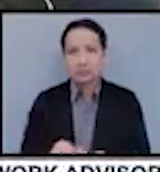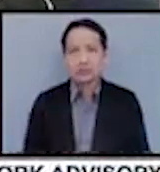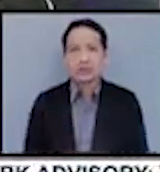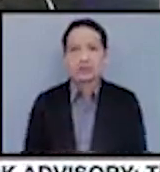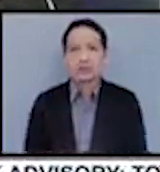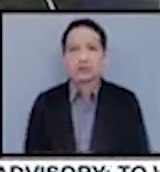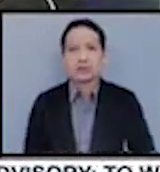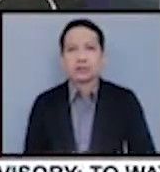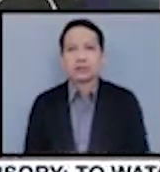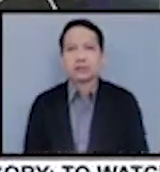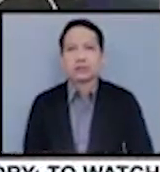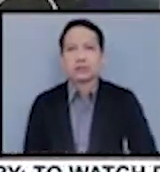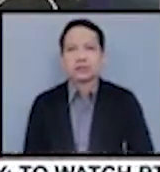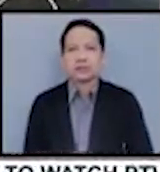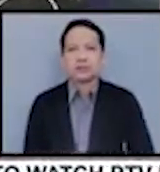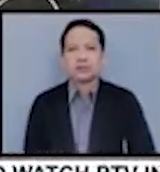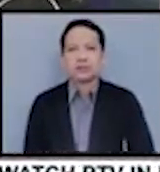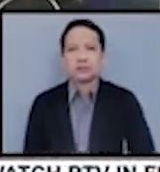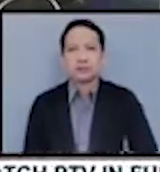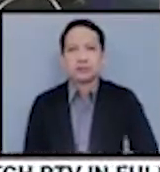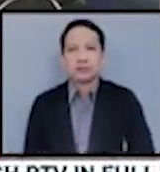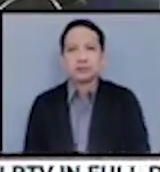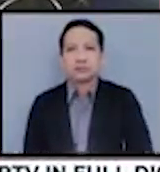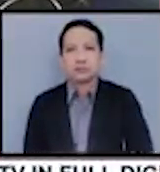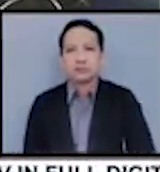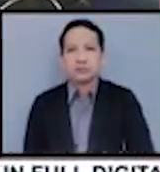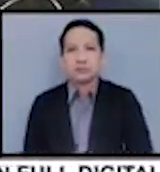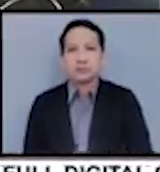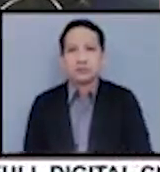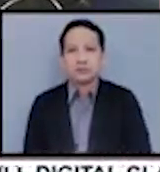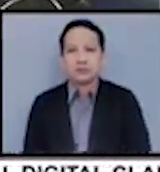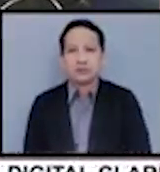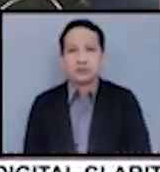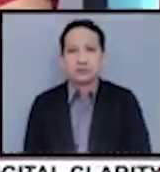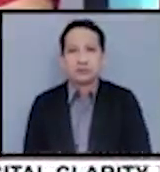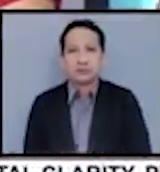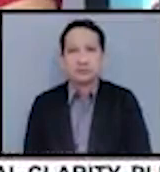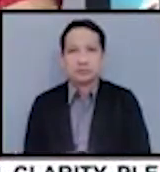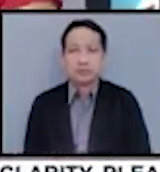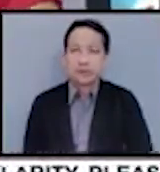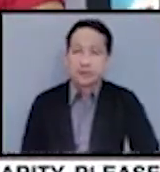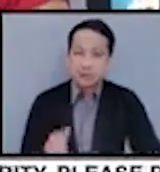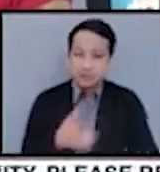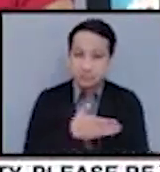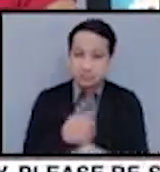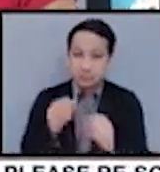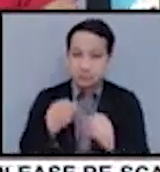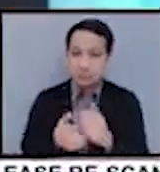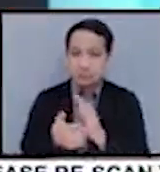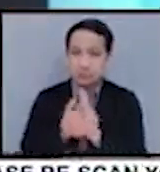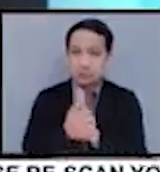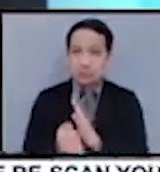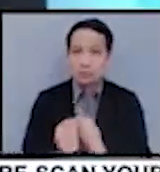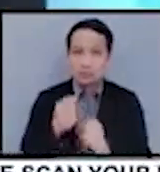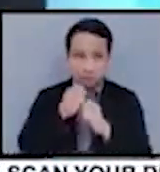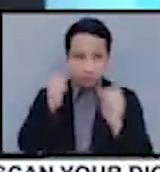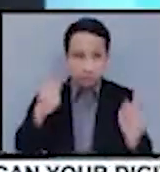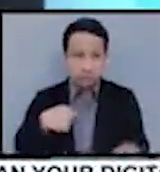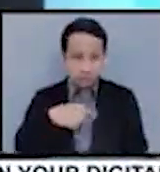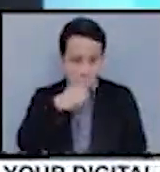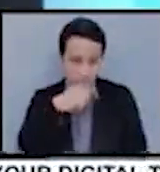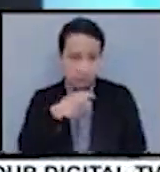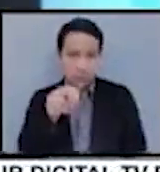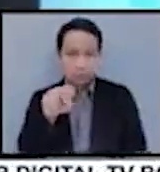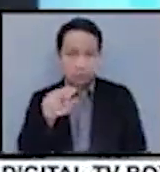sa mga beauty contest. Well, seeing her naman today, talagang napakalaki ng potential, ano? At nagulat ako, 12 years old lang